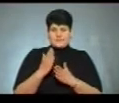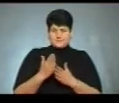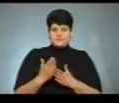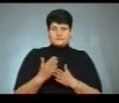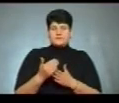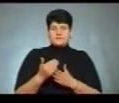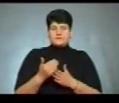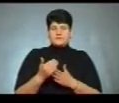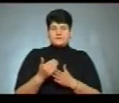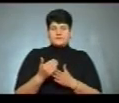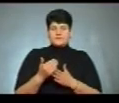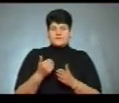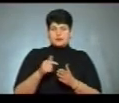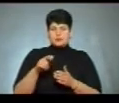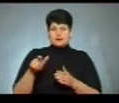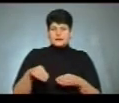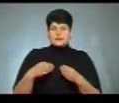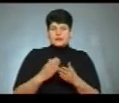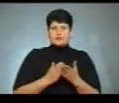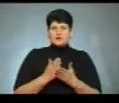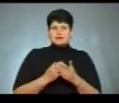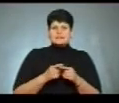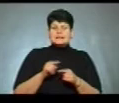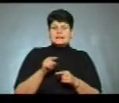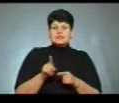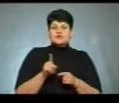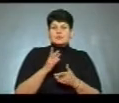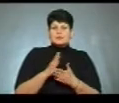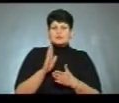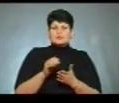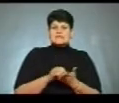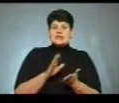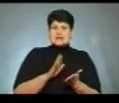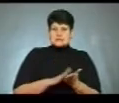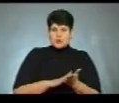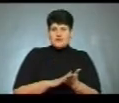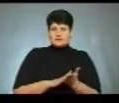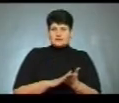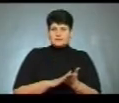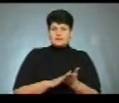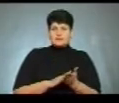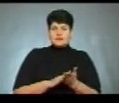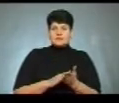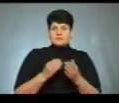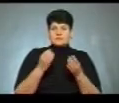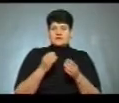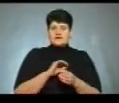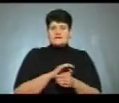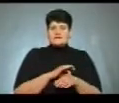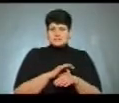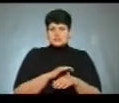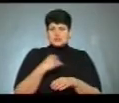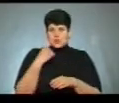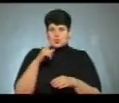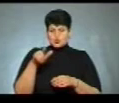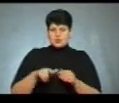перед людиною, яка надає послуги, це те, що вона має бути зареєстрована як фізична особа-підприємець відповідним